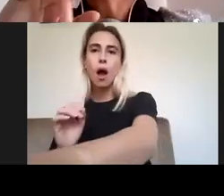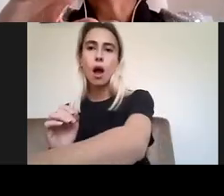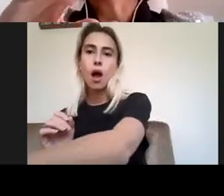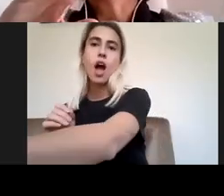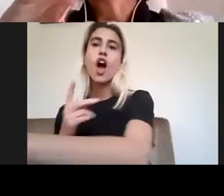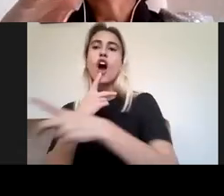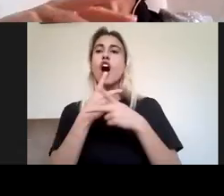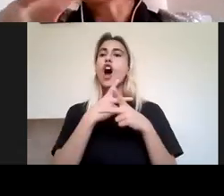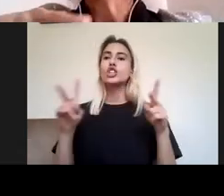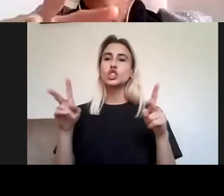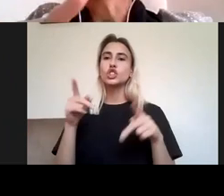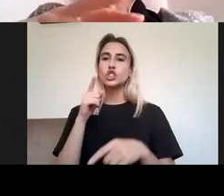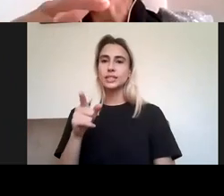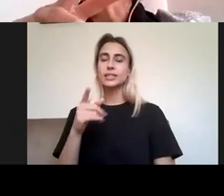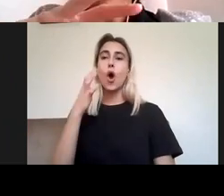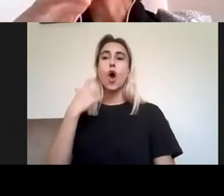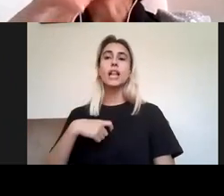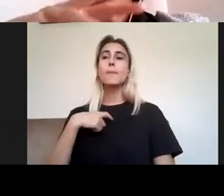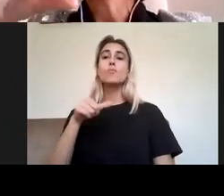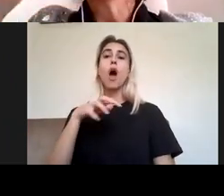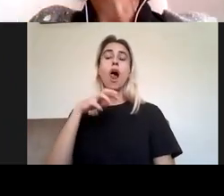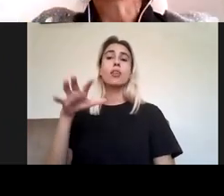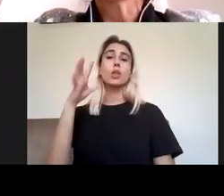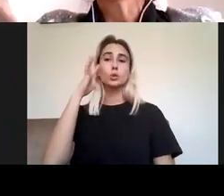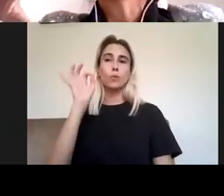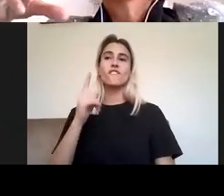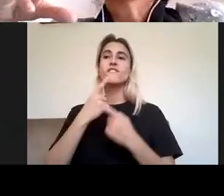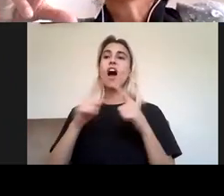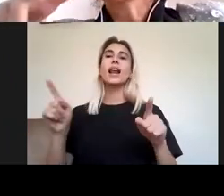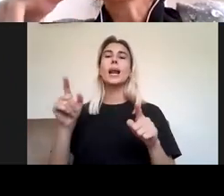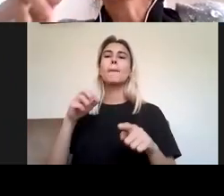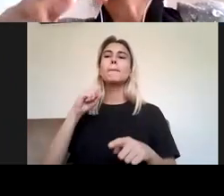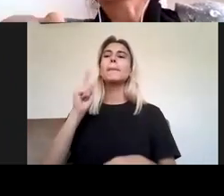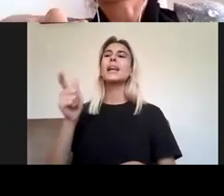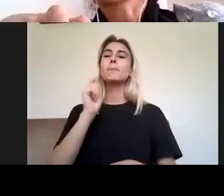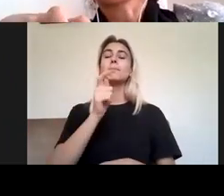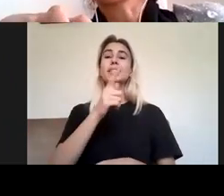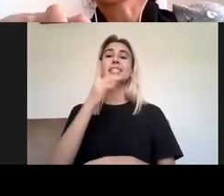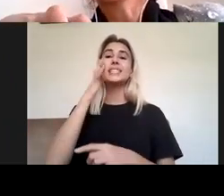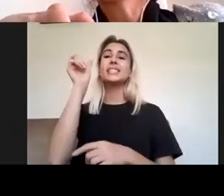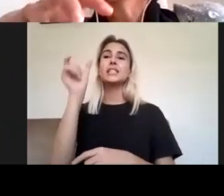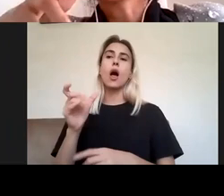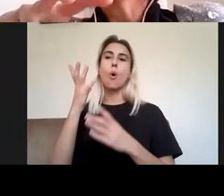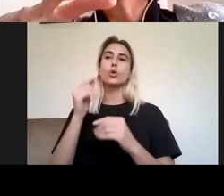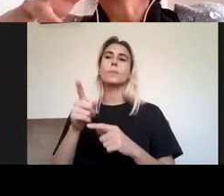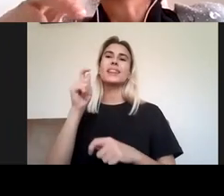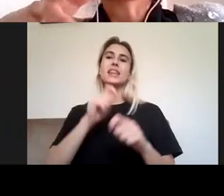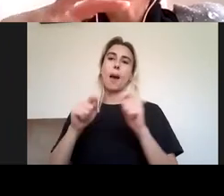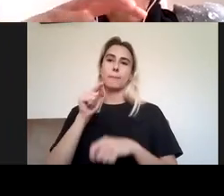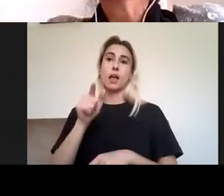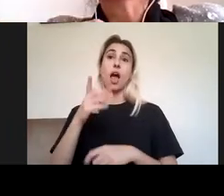açıkçası özellikle bu alanda uzman farklı birimlerden insanların oluşturduğu bir yapıydı. Hele